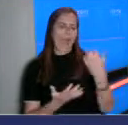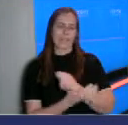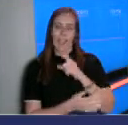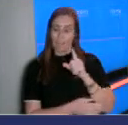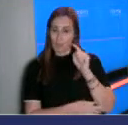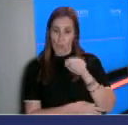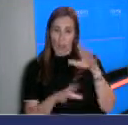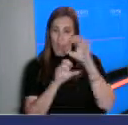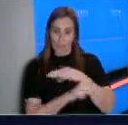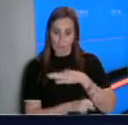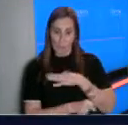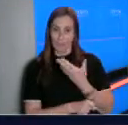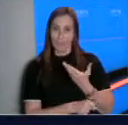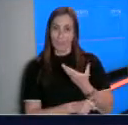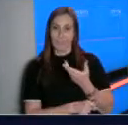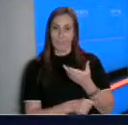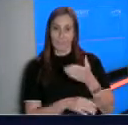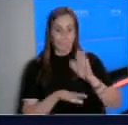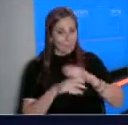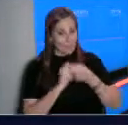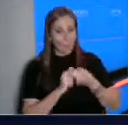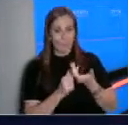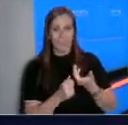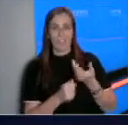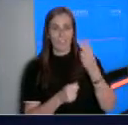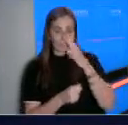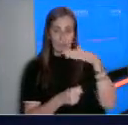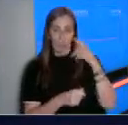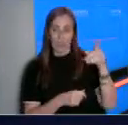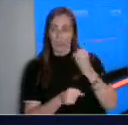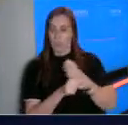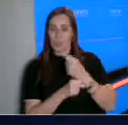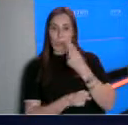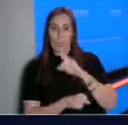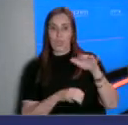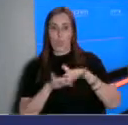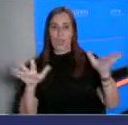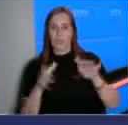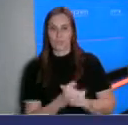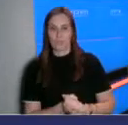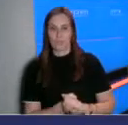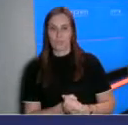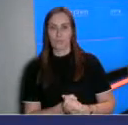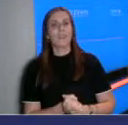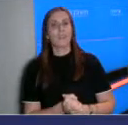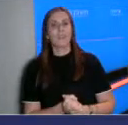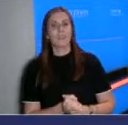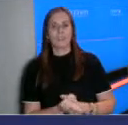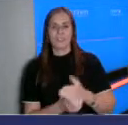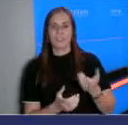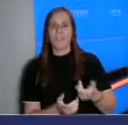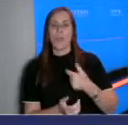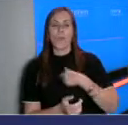אפשר לבוא לערבים שלנו, להתמקצע, להתגלח עלינו, ואז ללכת לעשות את המיליונים. בתל דבח ווי